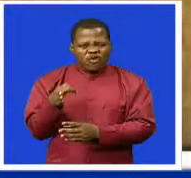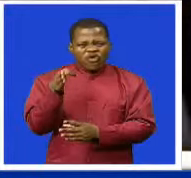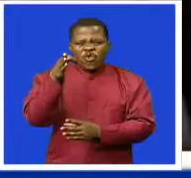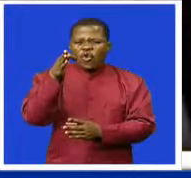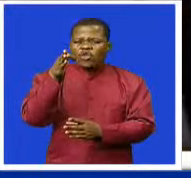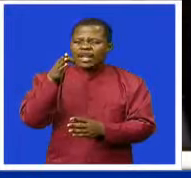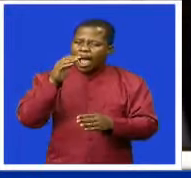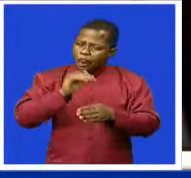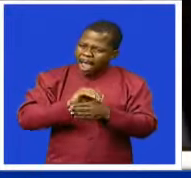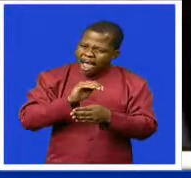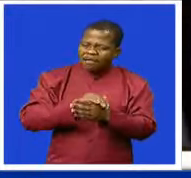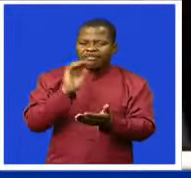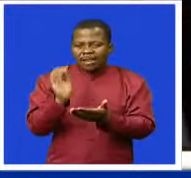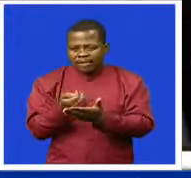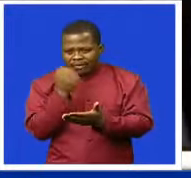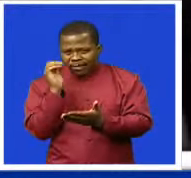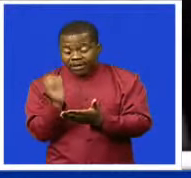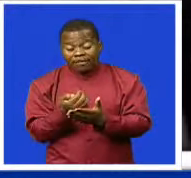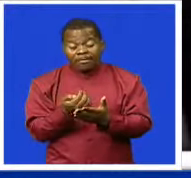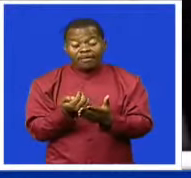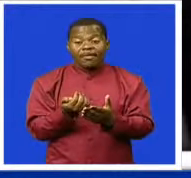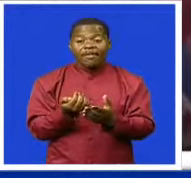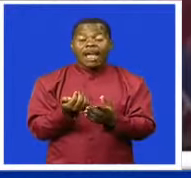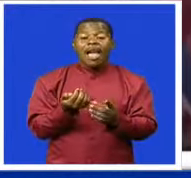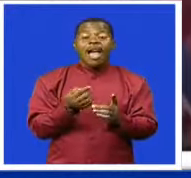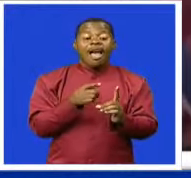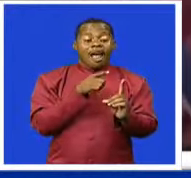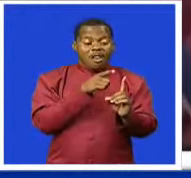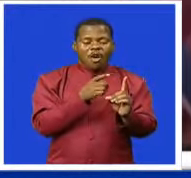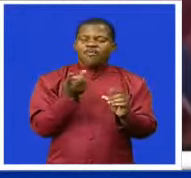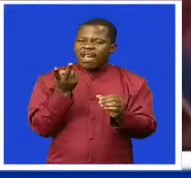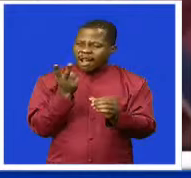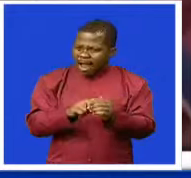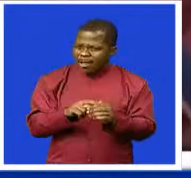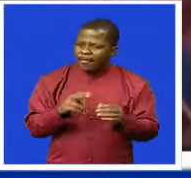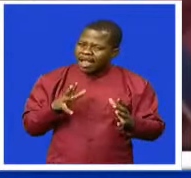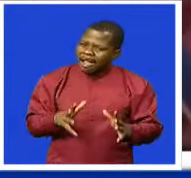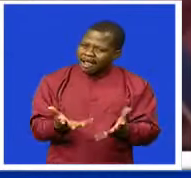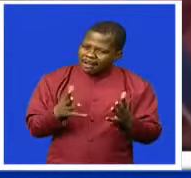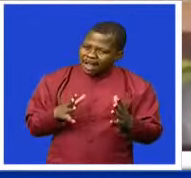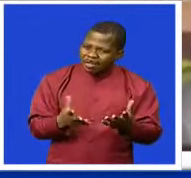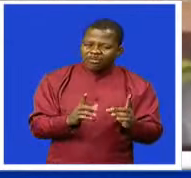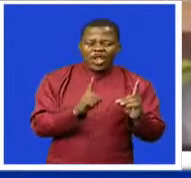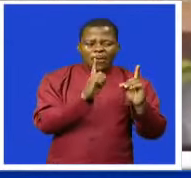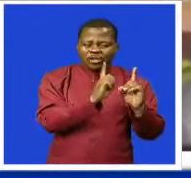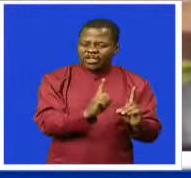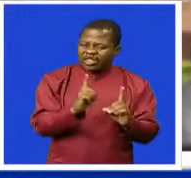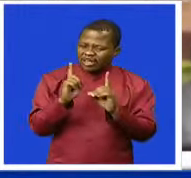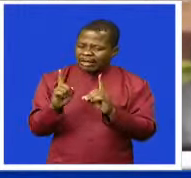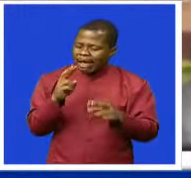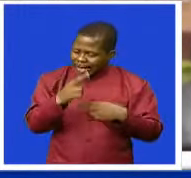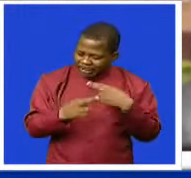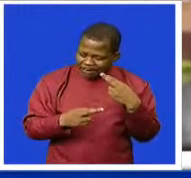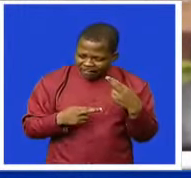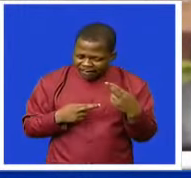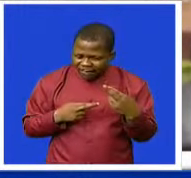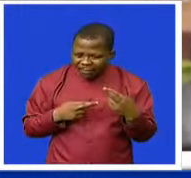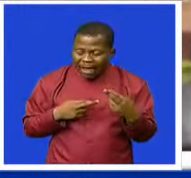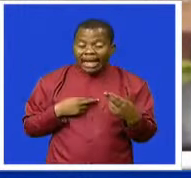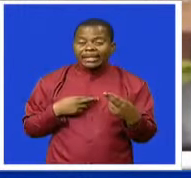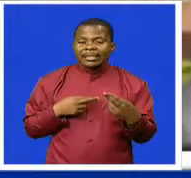abothishela ukuthi bawuthande lo msebenzi kude kuthi nabo bafike kulesigaba. Mangifika nami kulesikolo